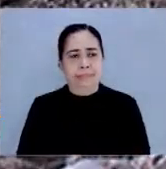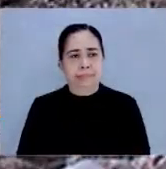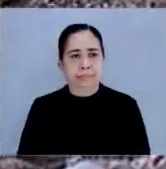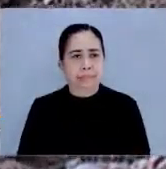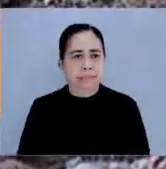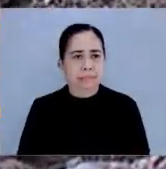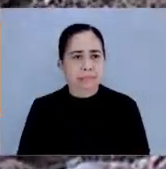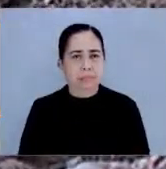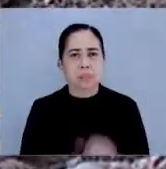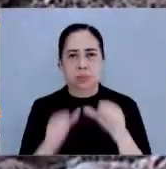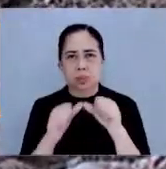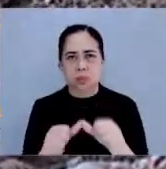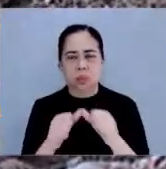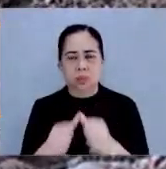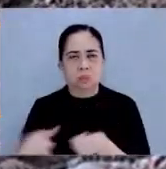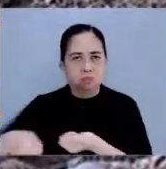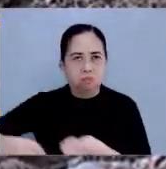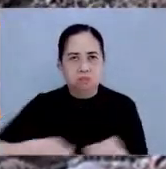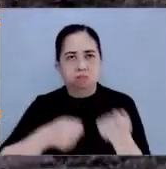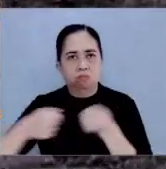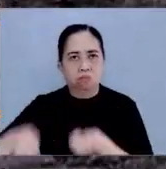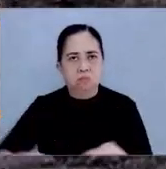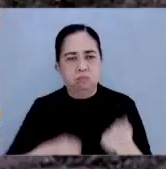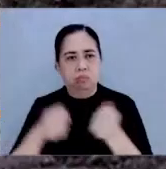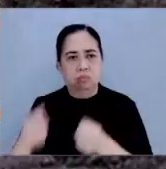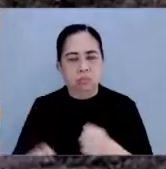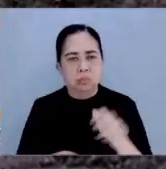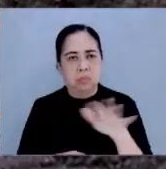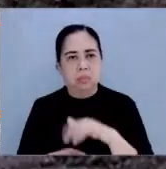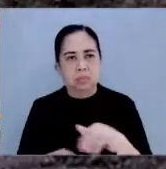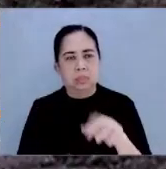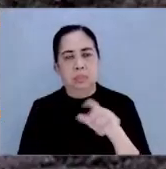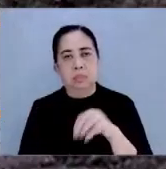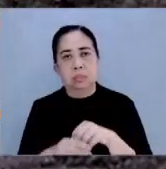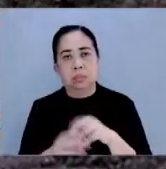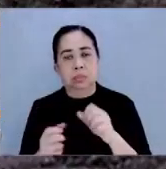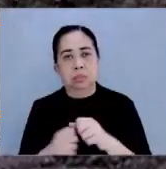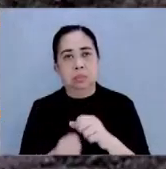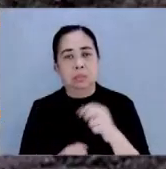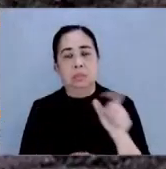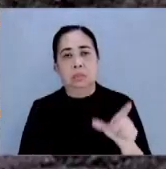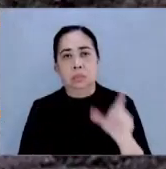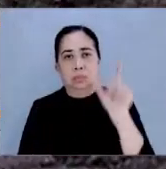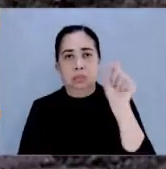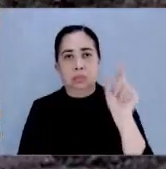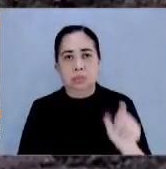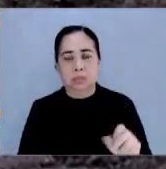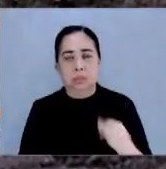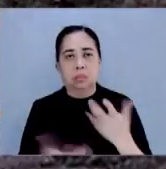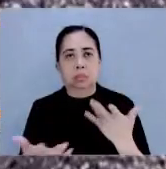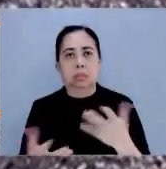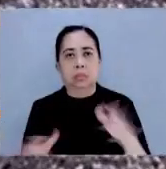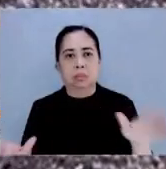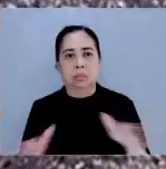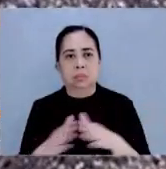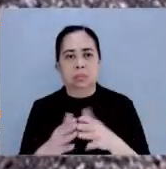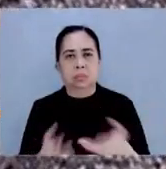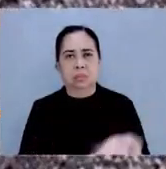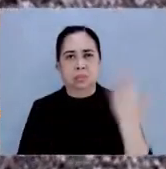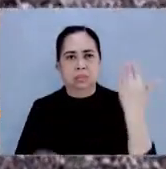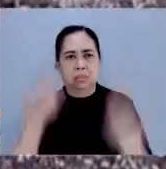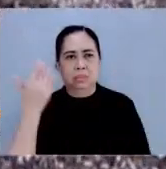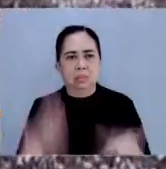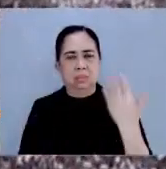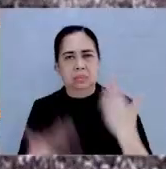Walang tigil sa pagpapala at pag-uukay ang mga residente ng barangay Masarawag sa bayan ng Kidubatan, Albay. Inaalis nila ang sangkaterbang buhangin